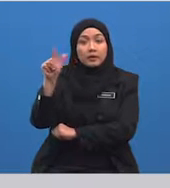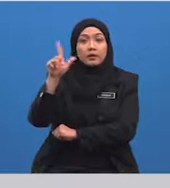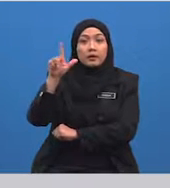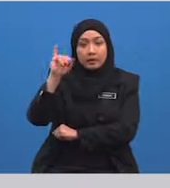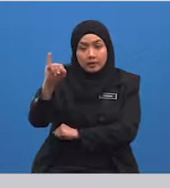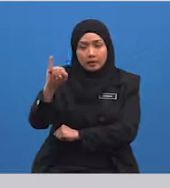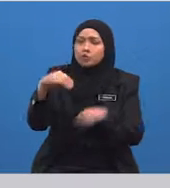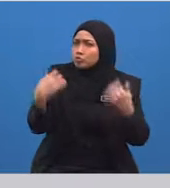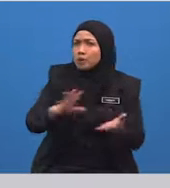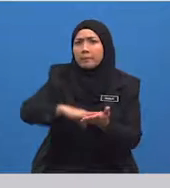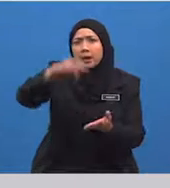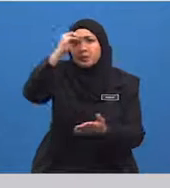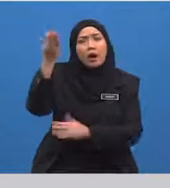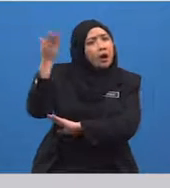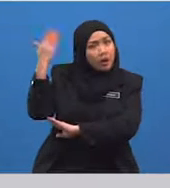sebelum ini?